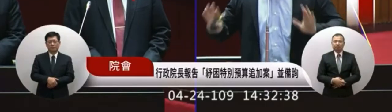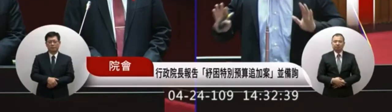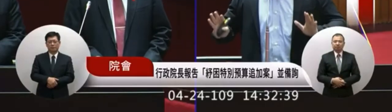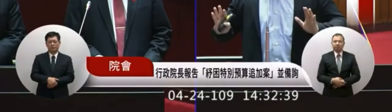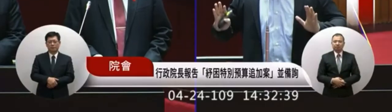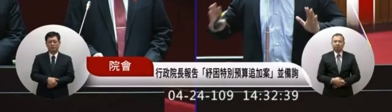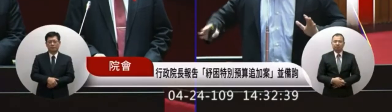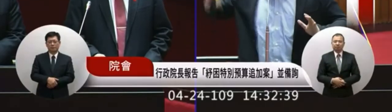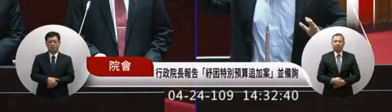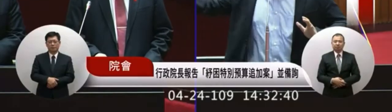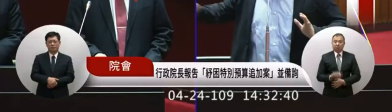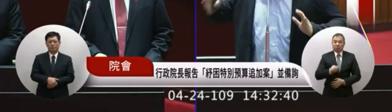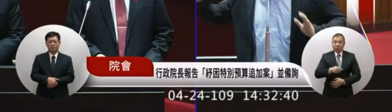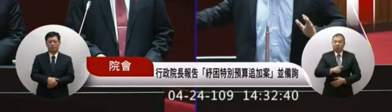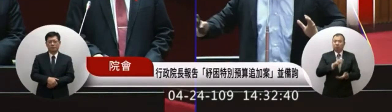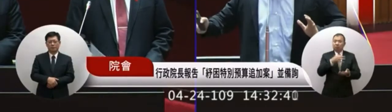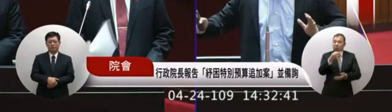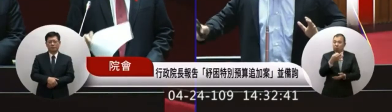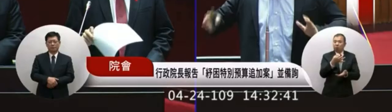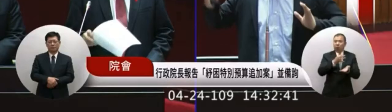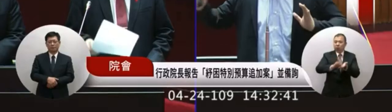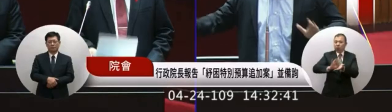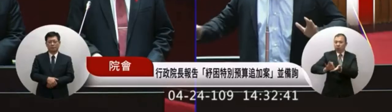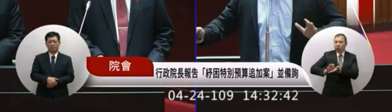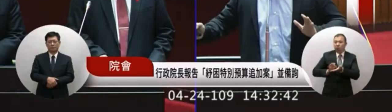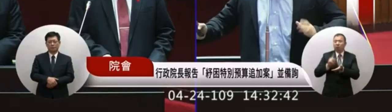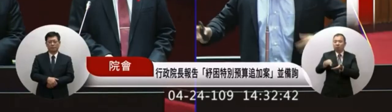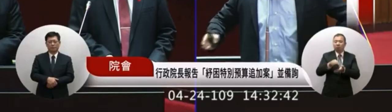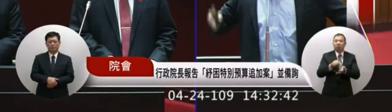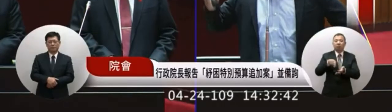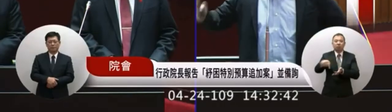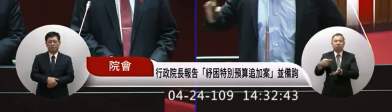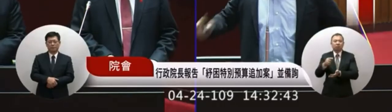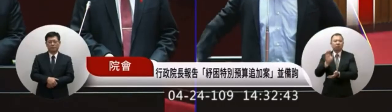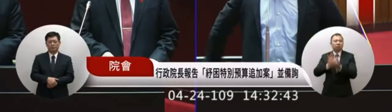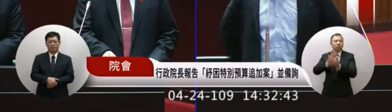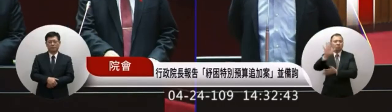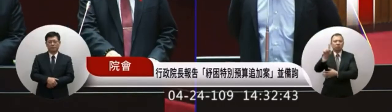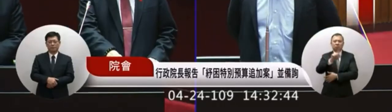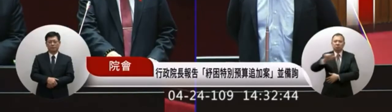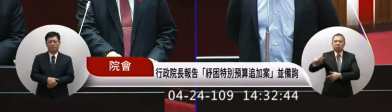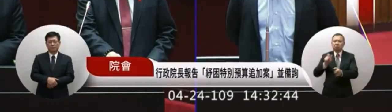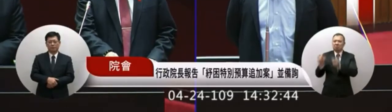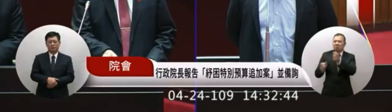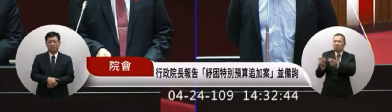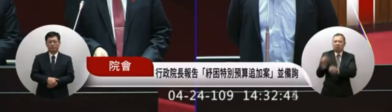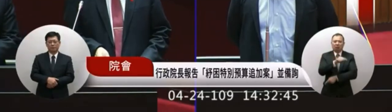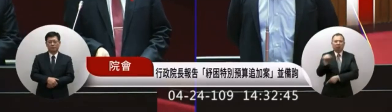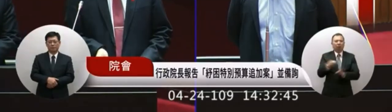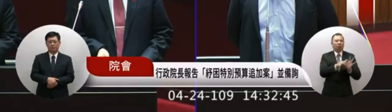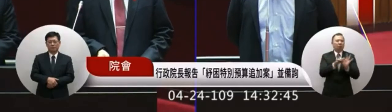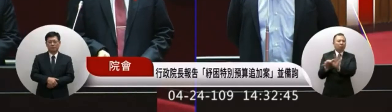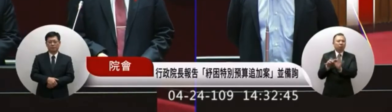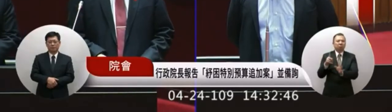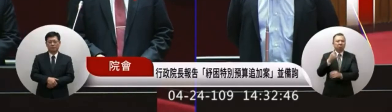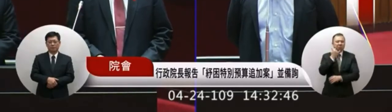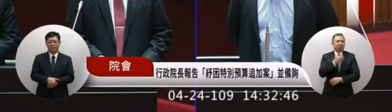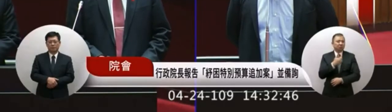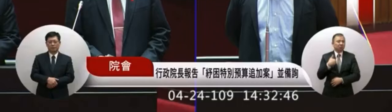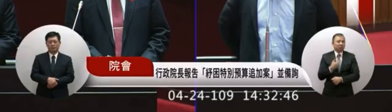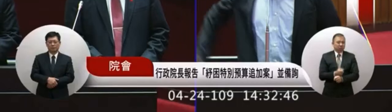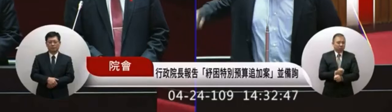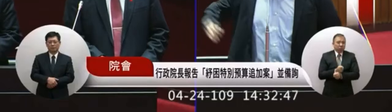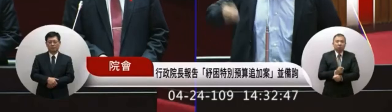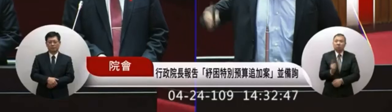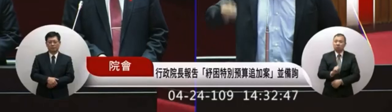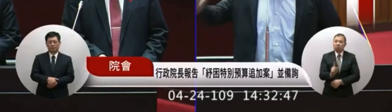执行预算的部分，伊嘛有一寡采购的相关的做法，啊，所以可能就是爱真注意讲哈，到底哈